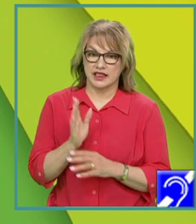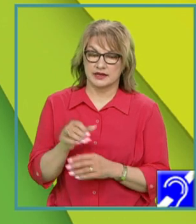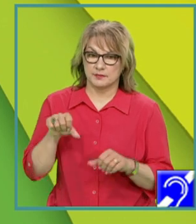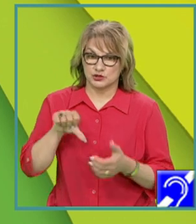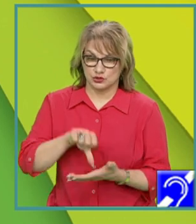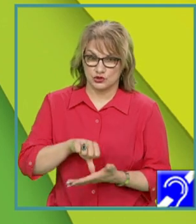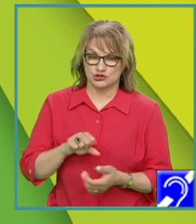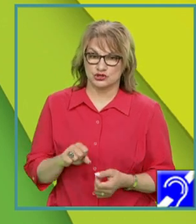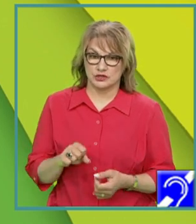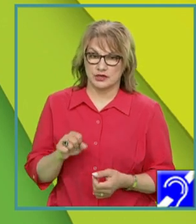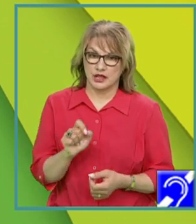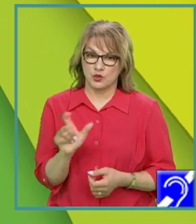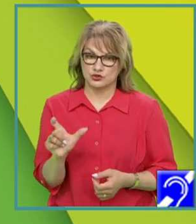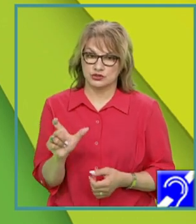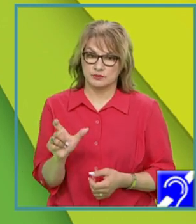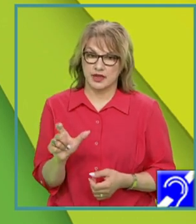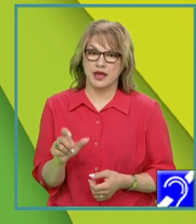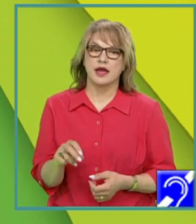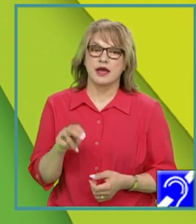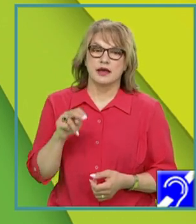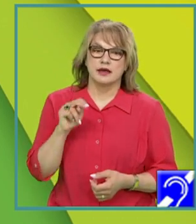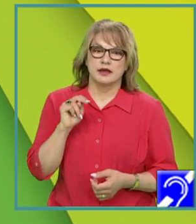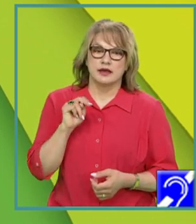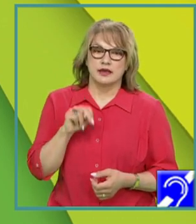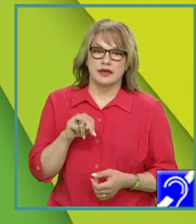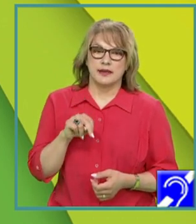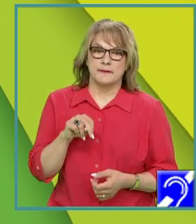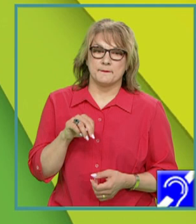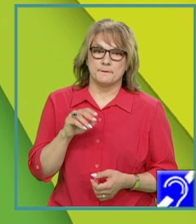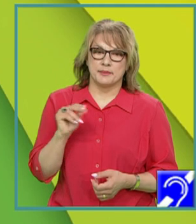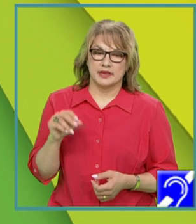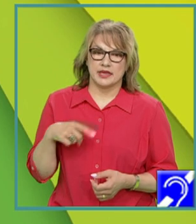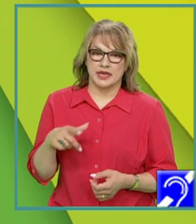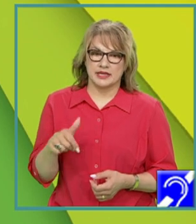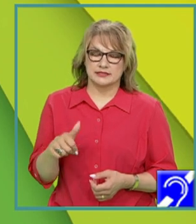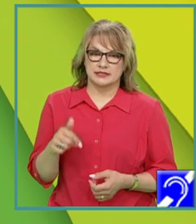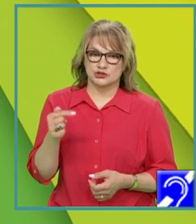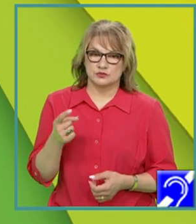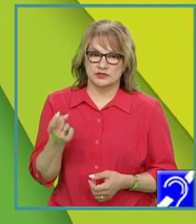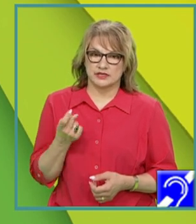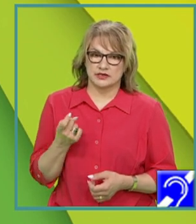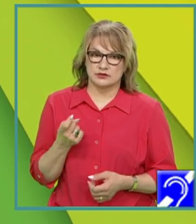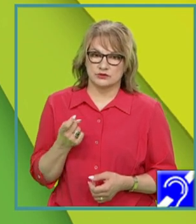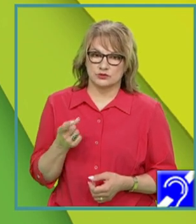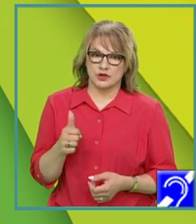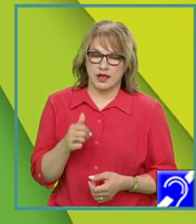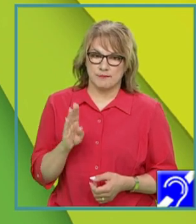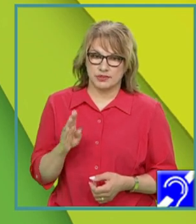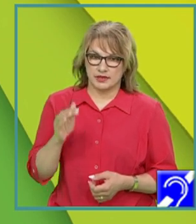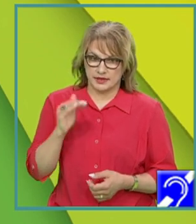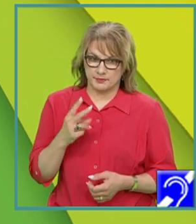lungimea lui m p este jumătate din lungimea lui AB iar